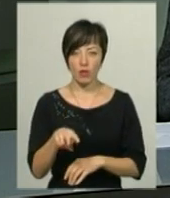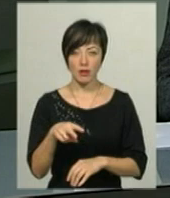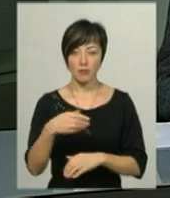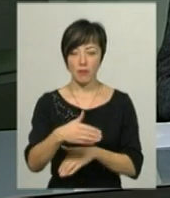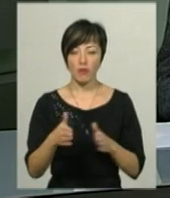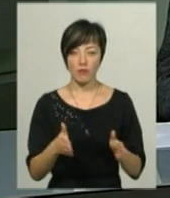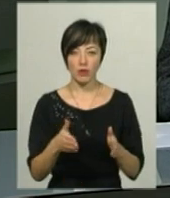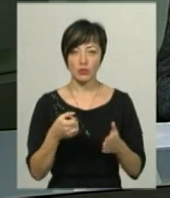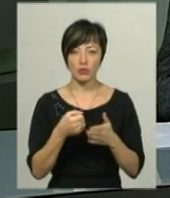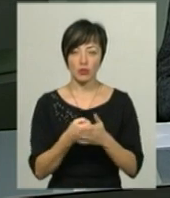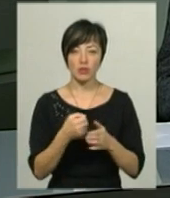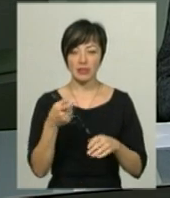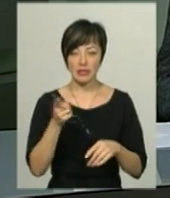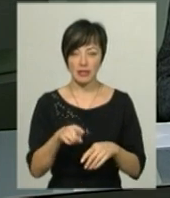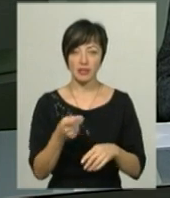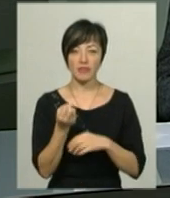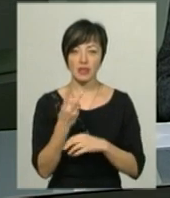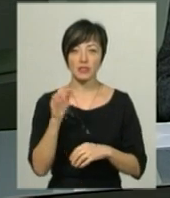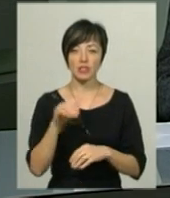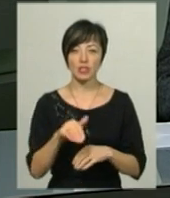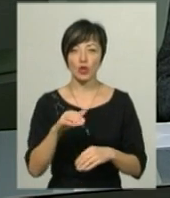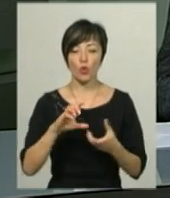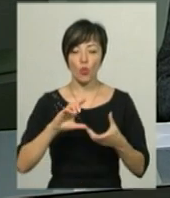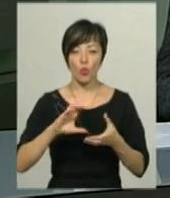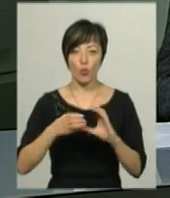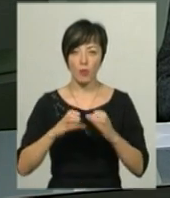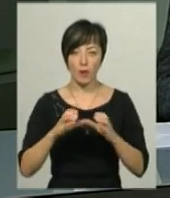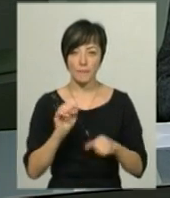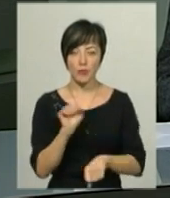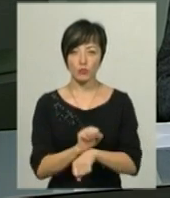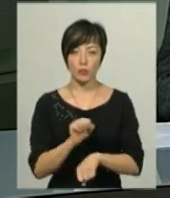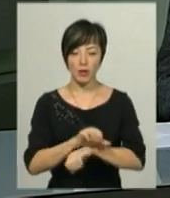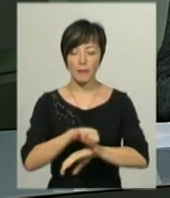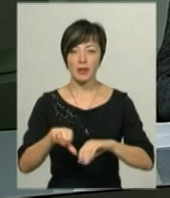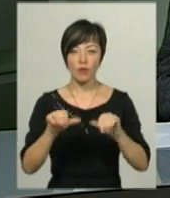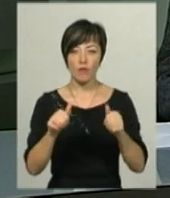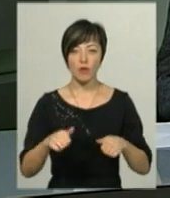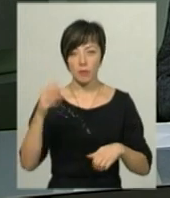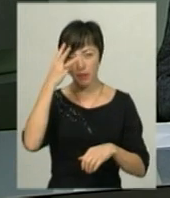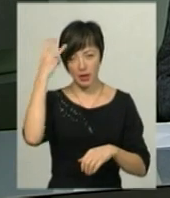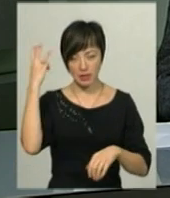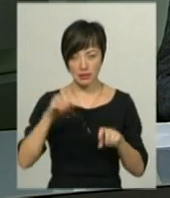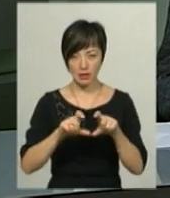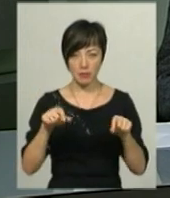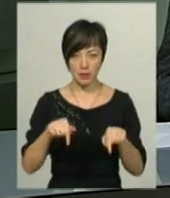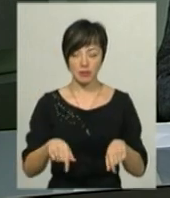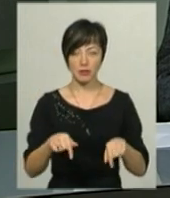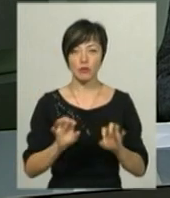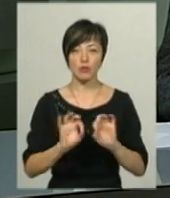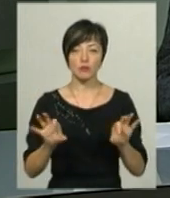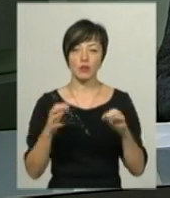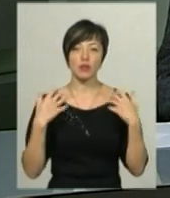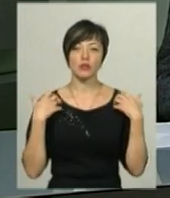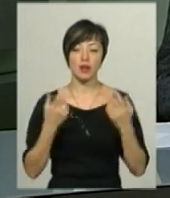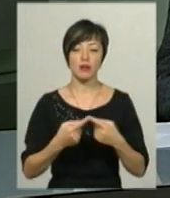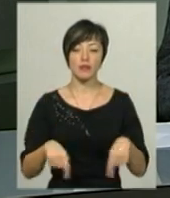пакувань до них та 12 тисяч кубіків Рубика, було призупинене митне оформлення на Хмельницькій митниці. Про це розповів